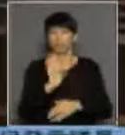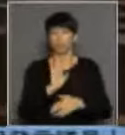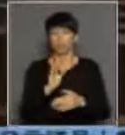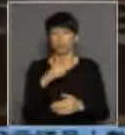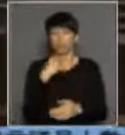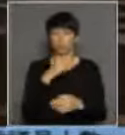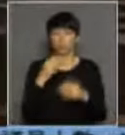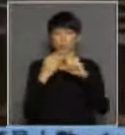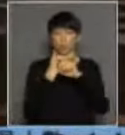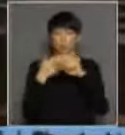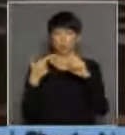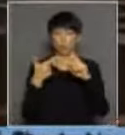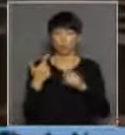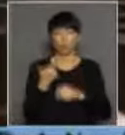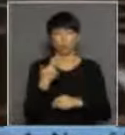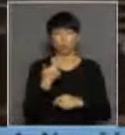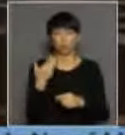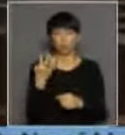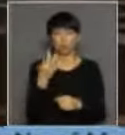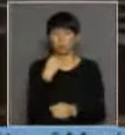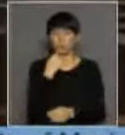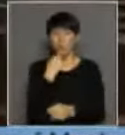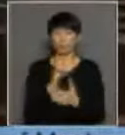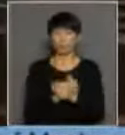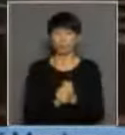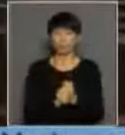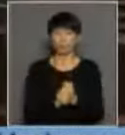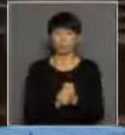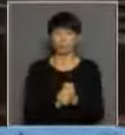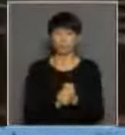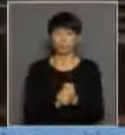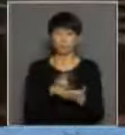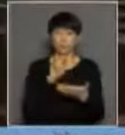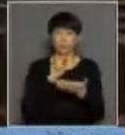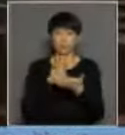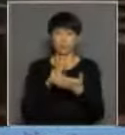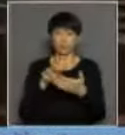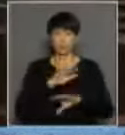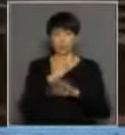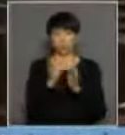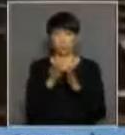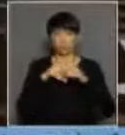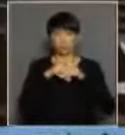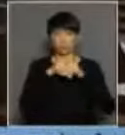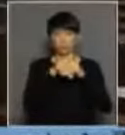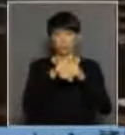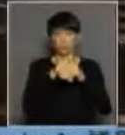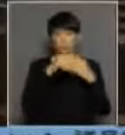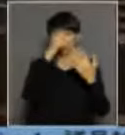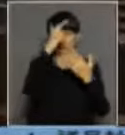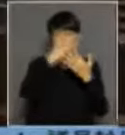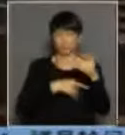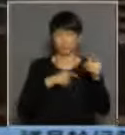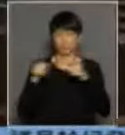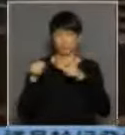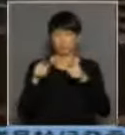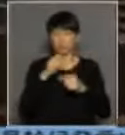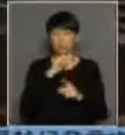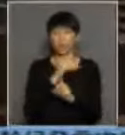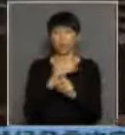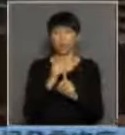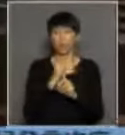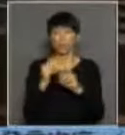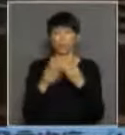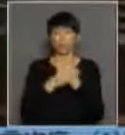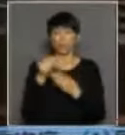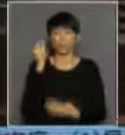政策，係得一句咁多啫。跟住睇翻曬有關嘅申請指南。其中有一部分呢，葉劉淑儀已